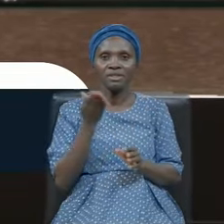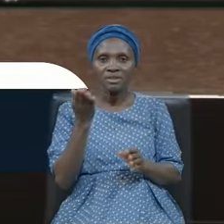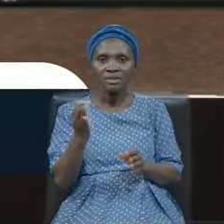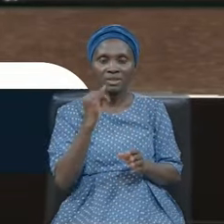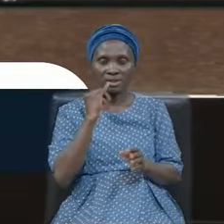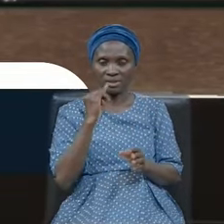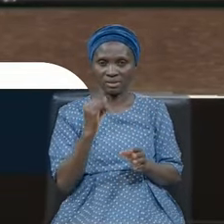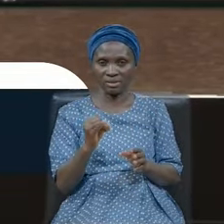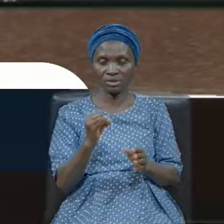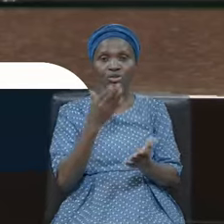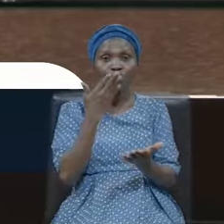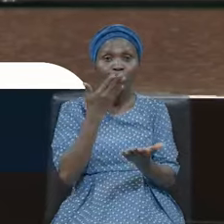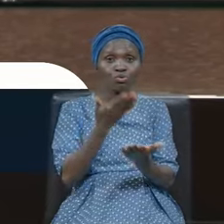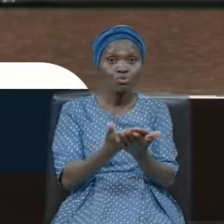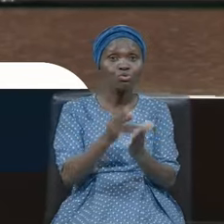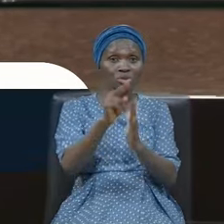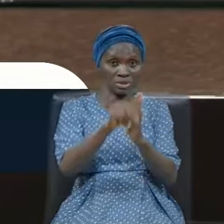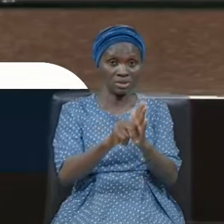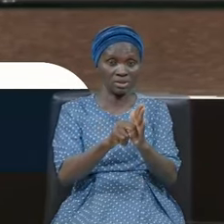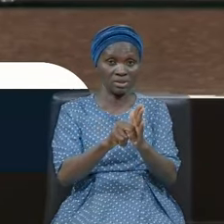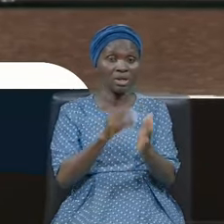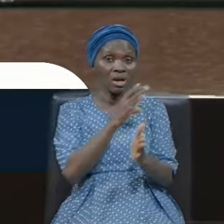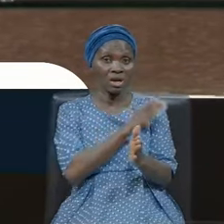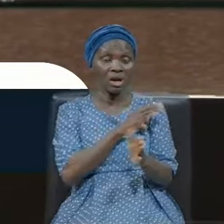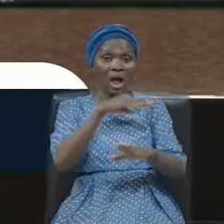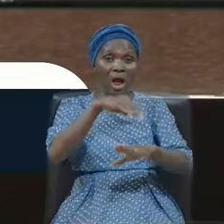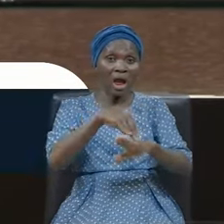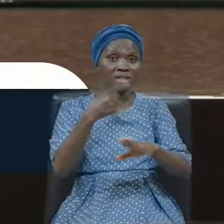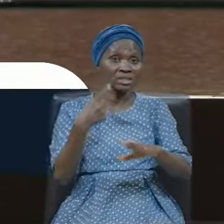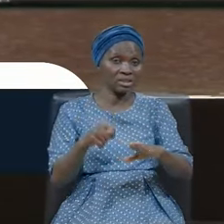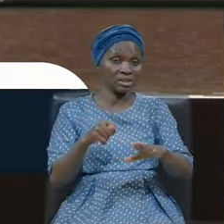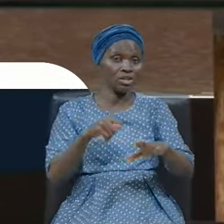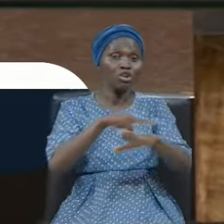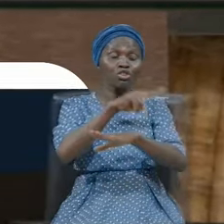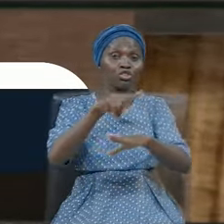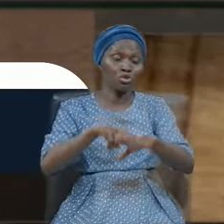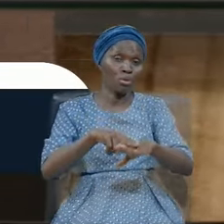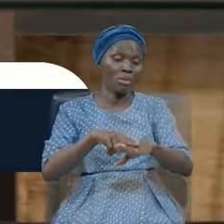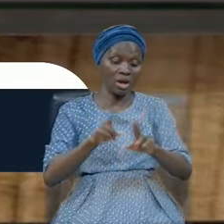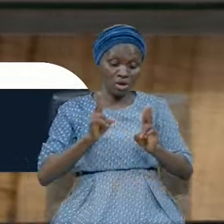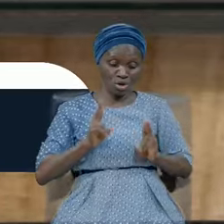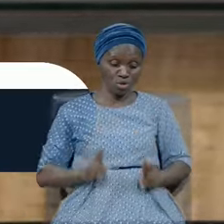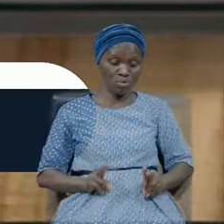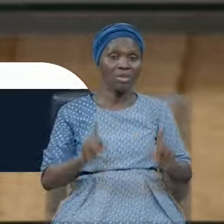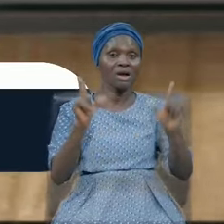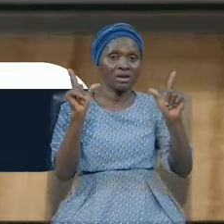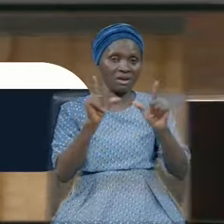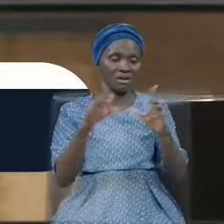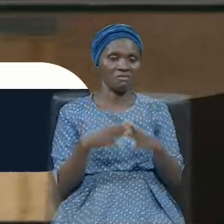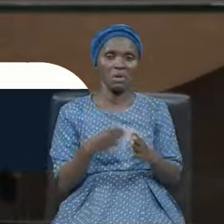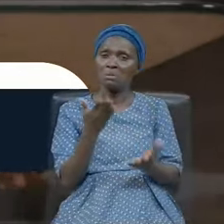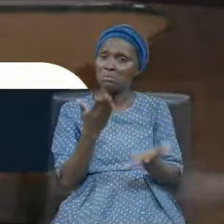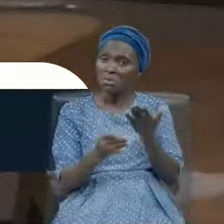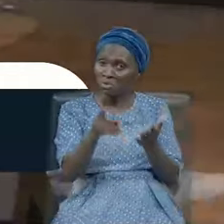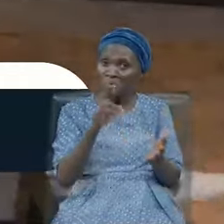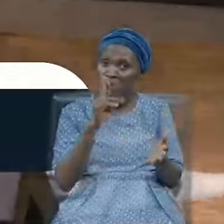au niveau normal de l'homme. Peut-être vous êtes pareil. Et quelques-uns d'entre